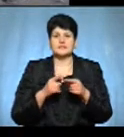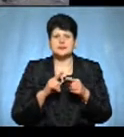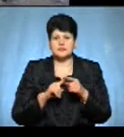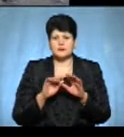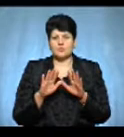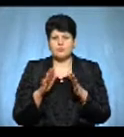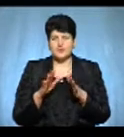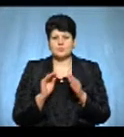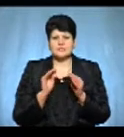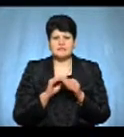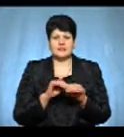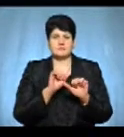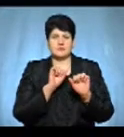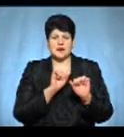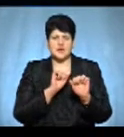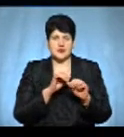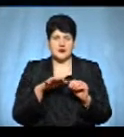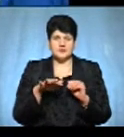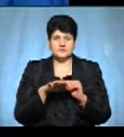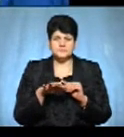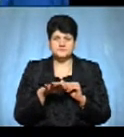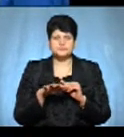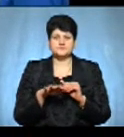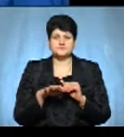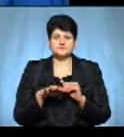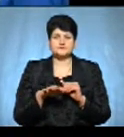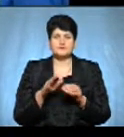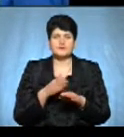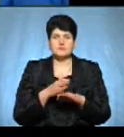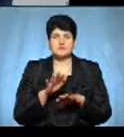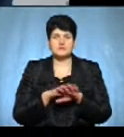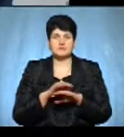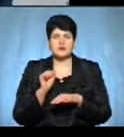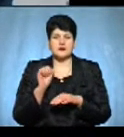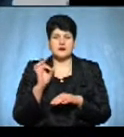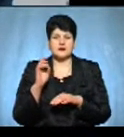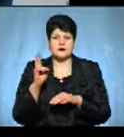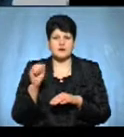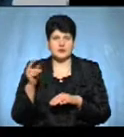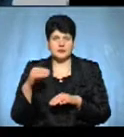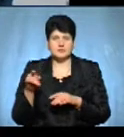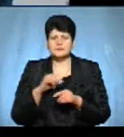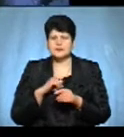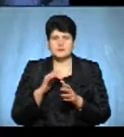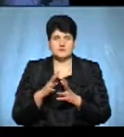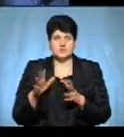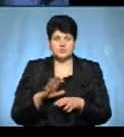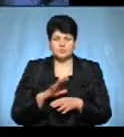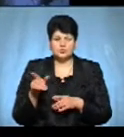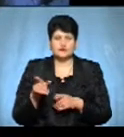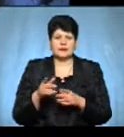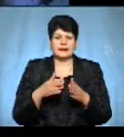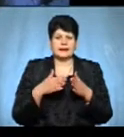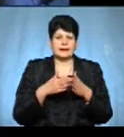майданці поставили цю барикаду, яка була на рівні Арка, ну, між банком «Аркади», там, де вбитих саме більше було. І